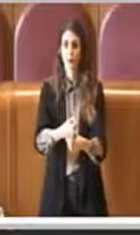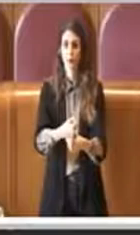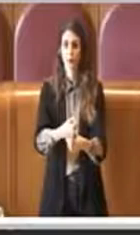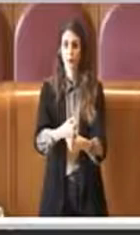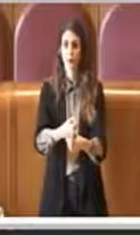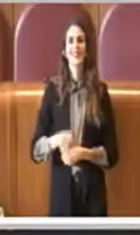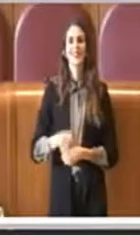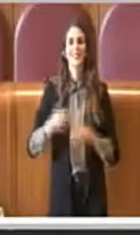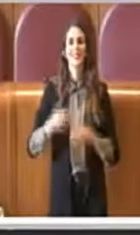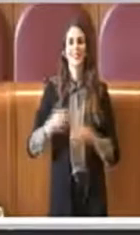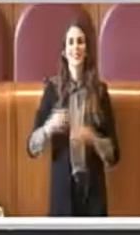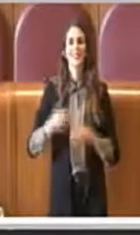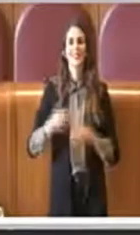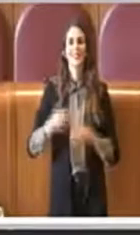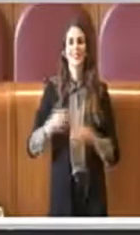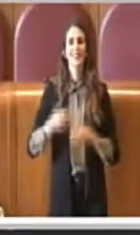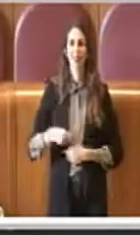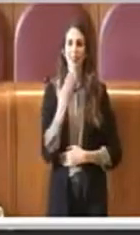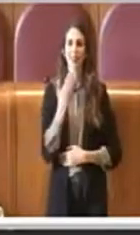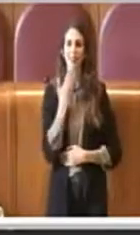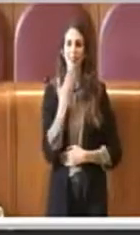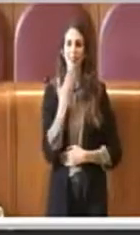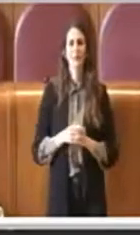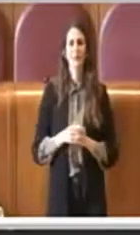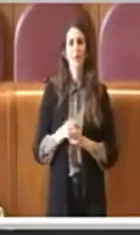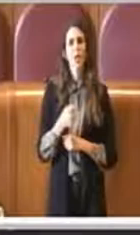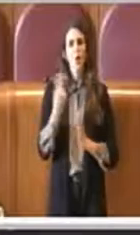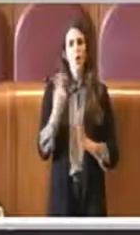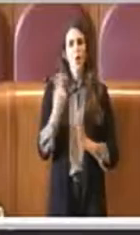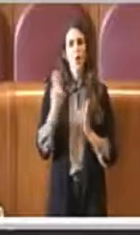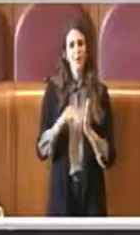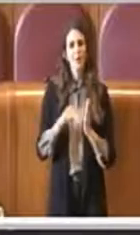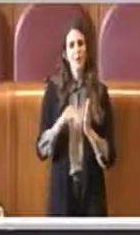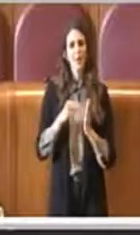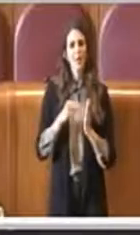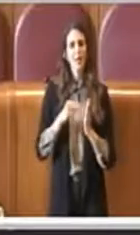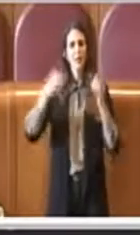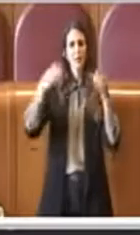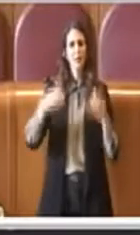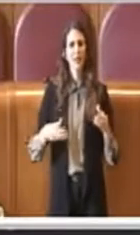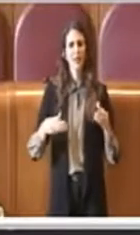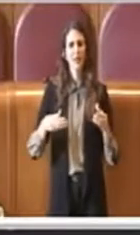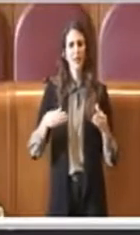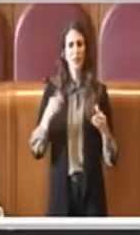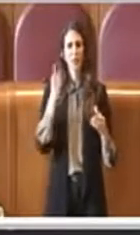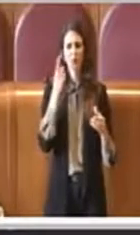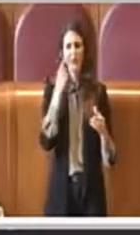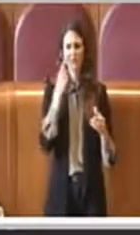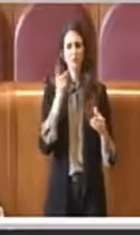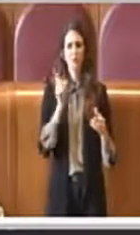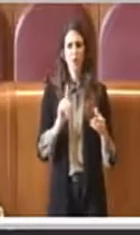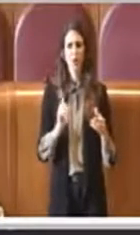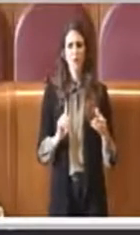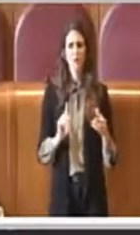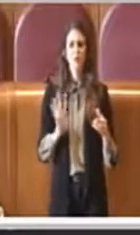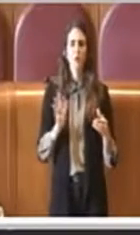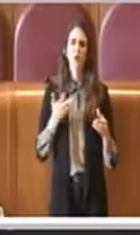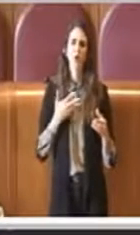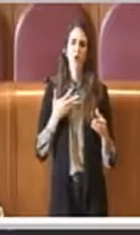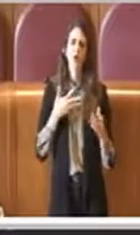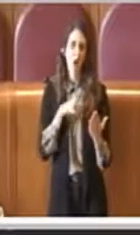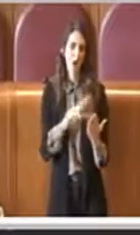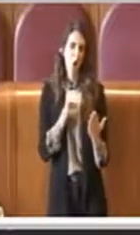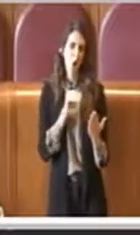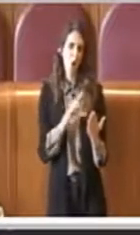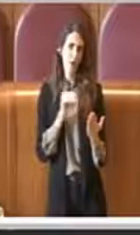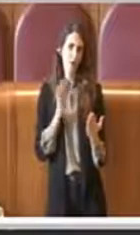Eccomi Presidente, grazie. Io comunque non li vedo caricati sulla piattaforma, ad ogni modo avevo ovviamente la copia, quindi li discuto da